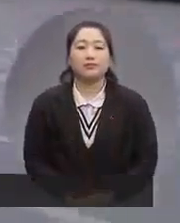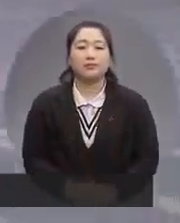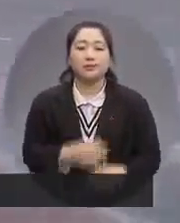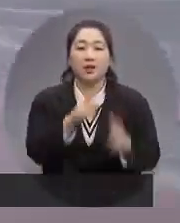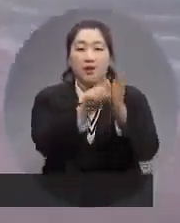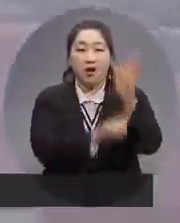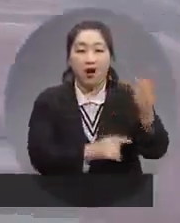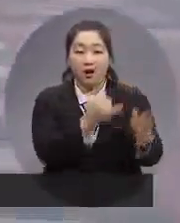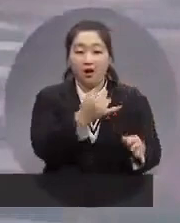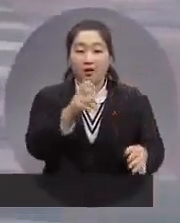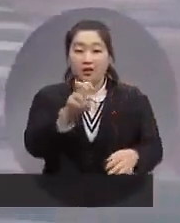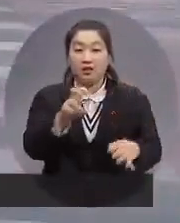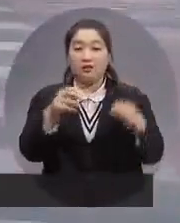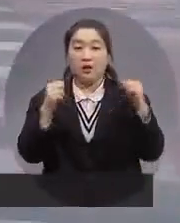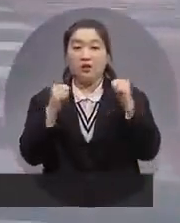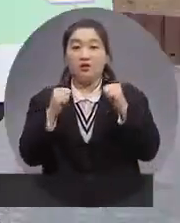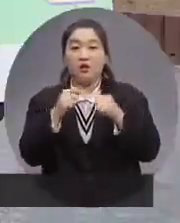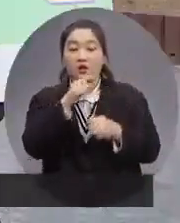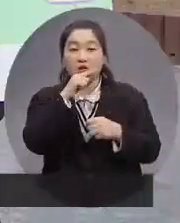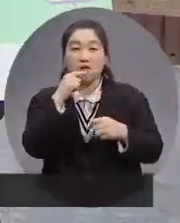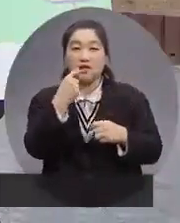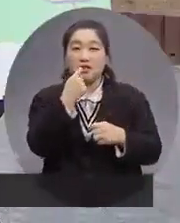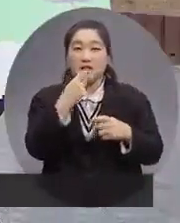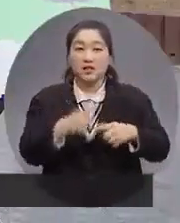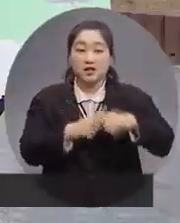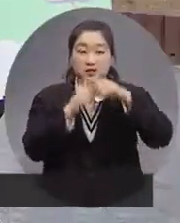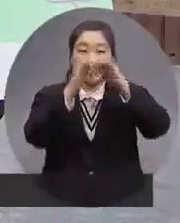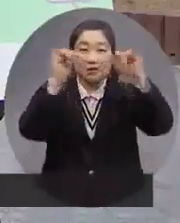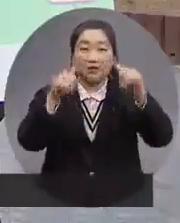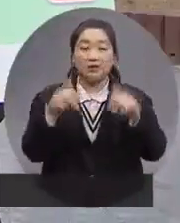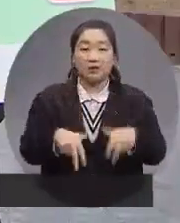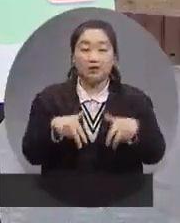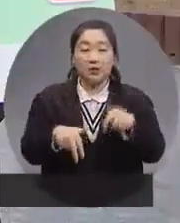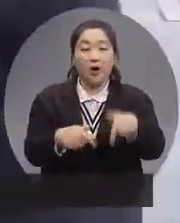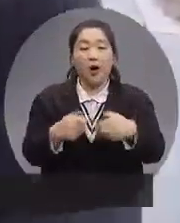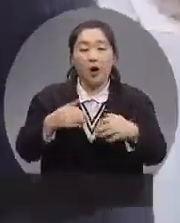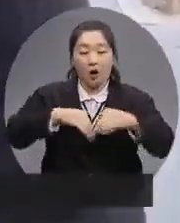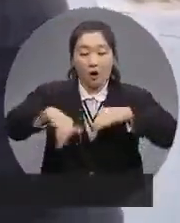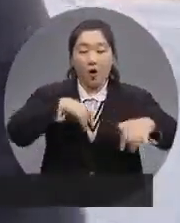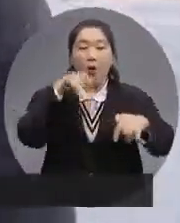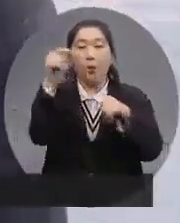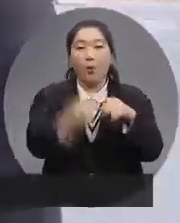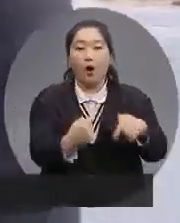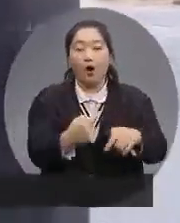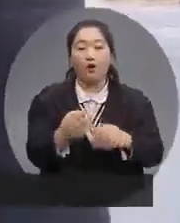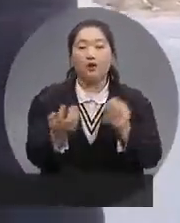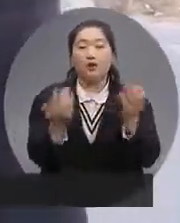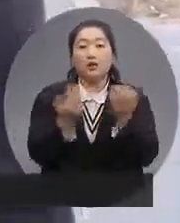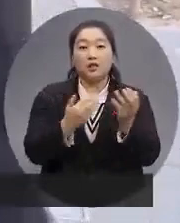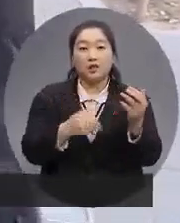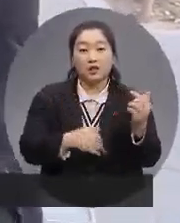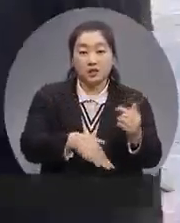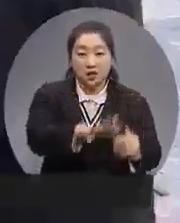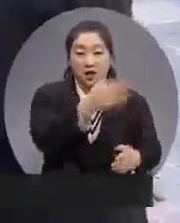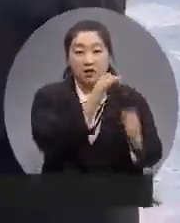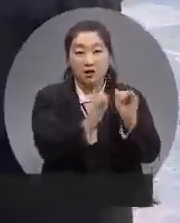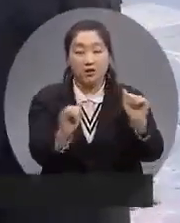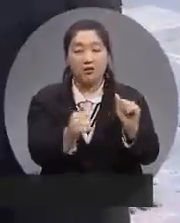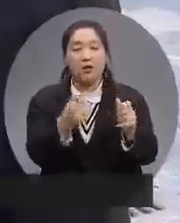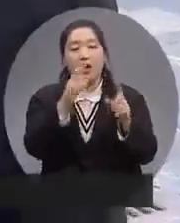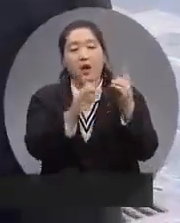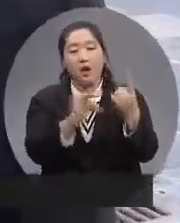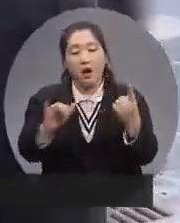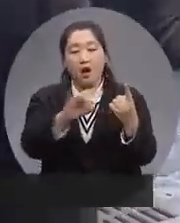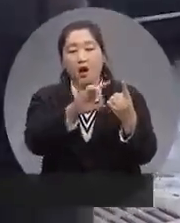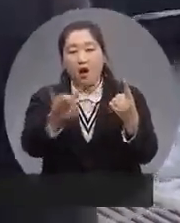영하 20도 맹추위에 적십자사 직원들이 거리로 나섰습니다. 종종걸음으로 출근을 서두르는 시민들을 한